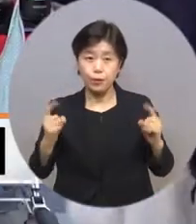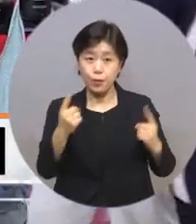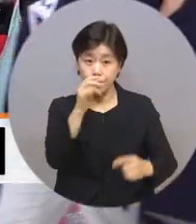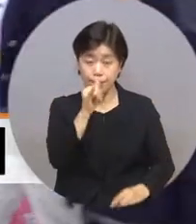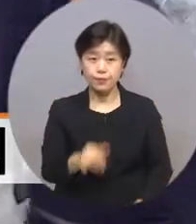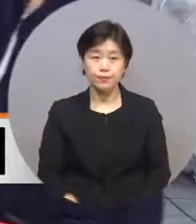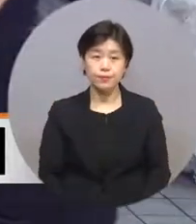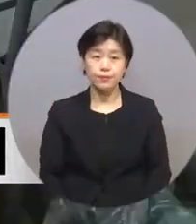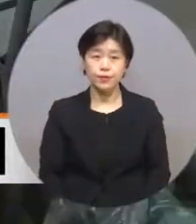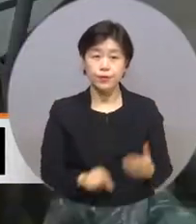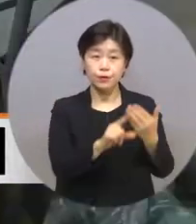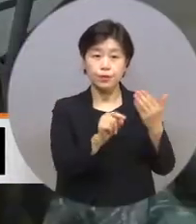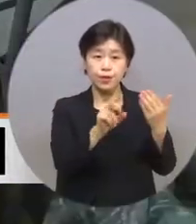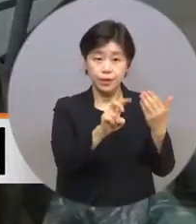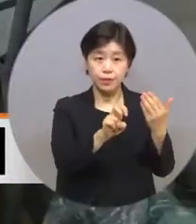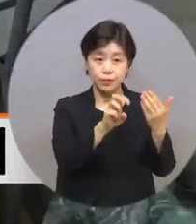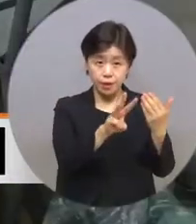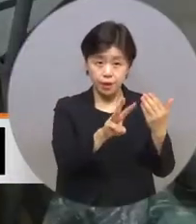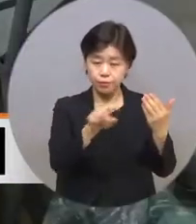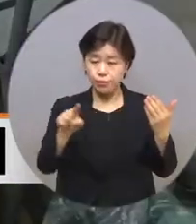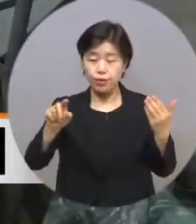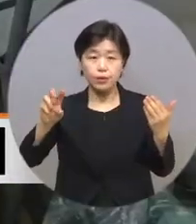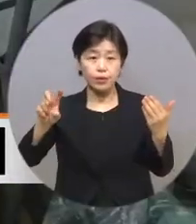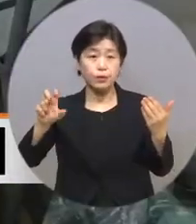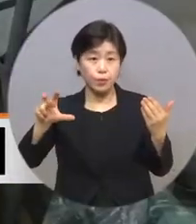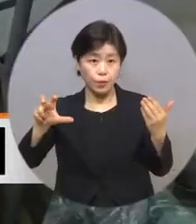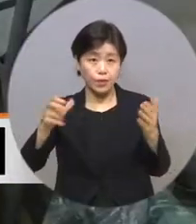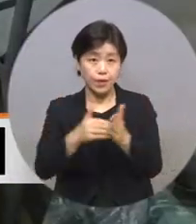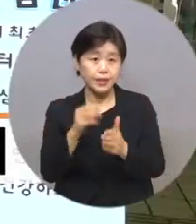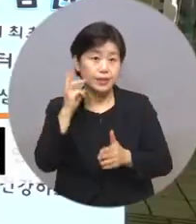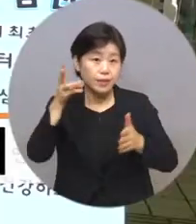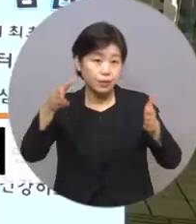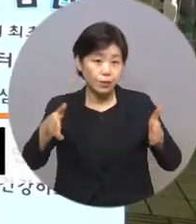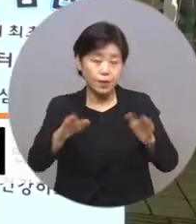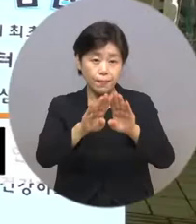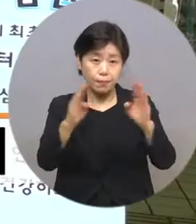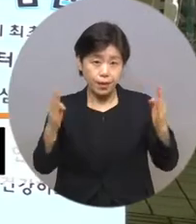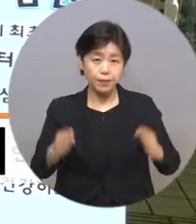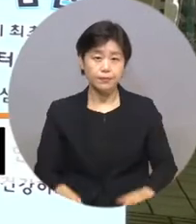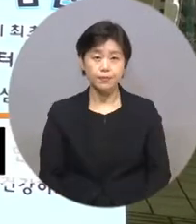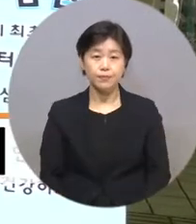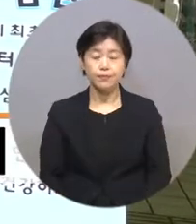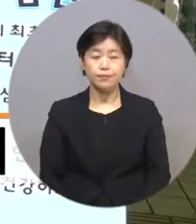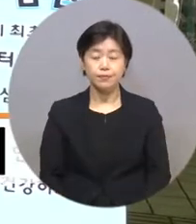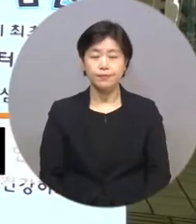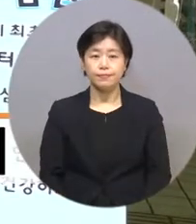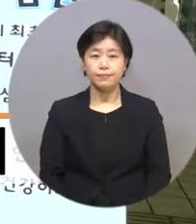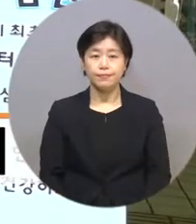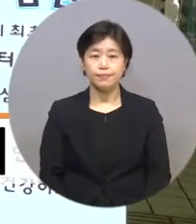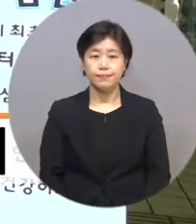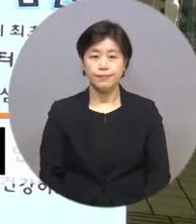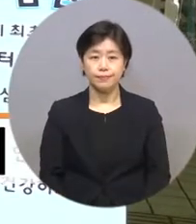지난 9월 23일부터 25일까지 4일간 열렸습니다 강원도와 횡성군이 공동 주최하고 강원